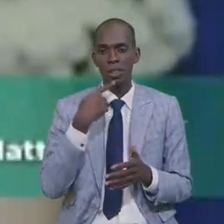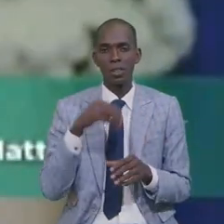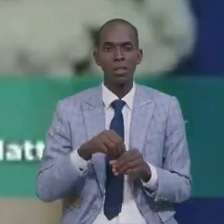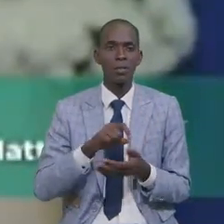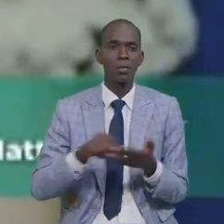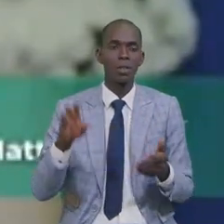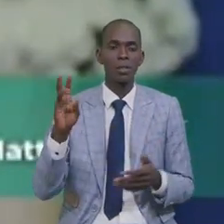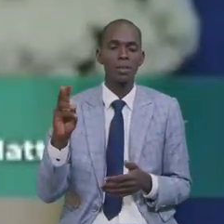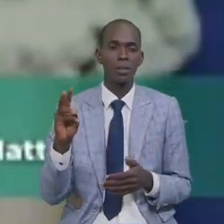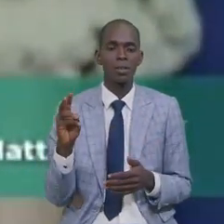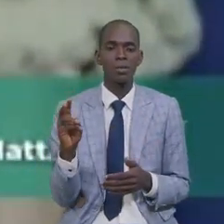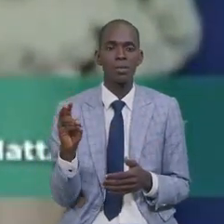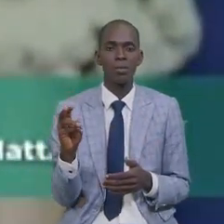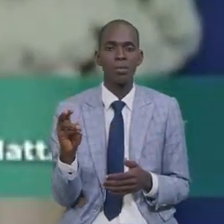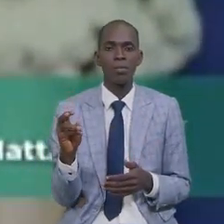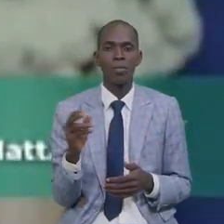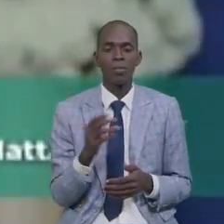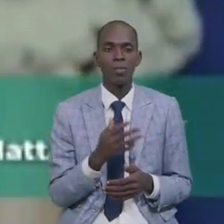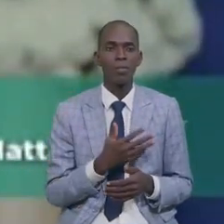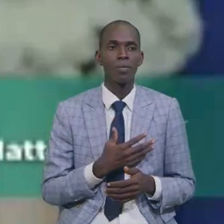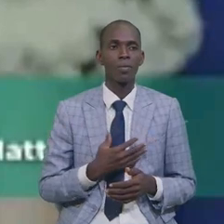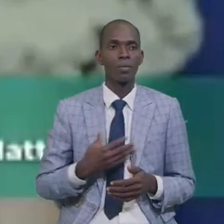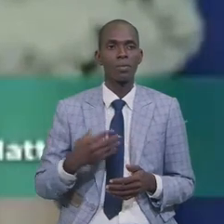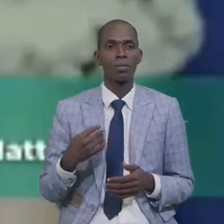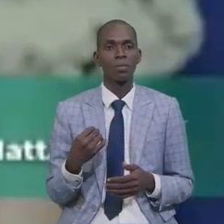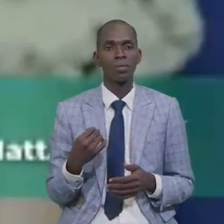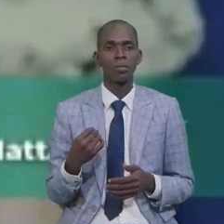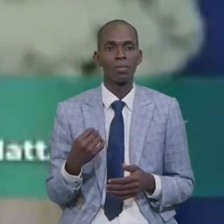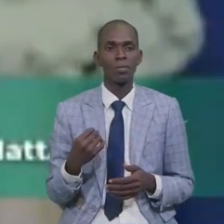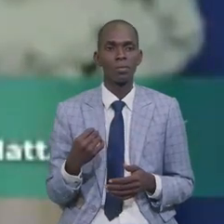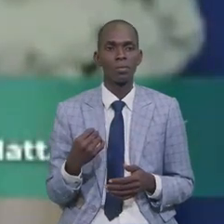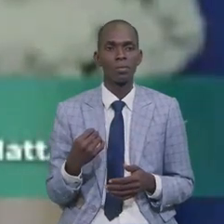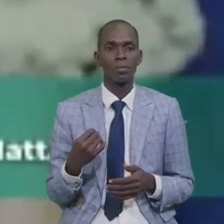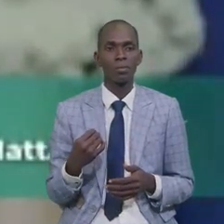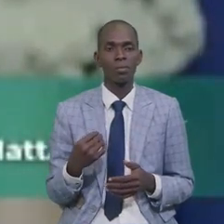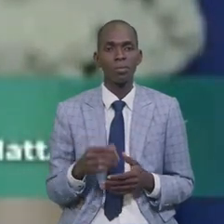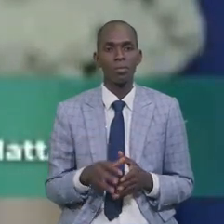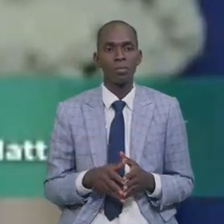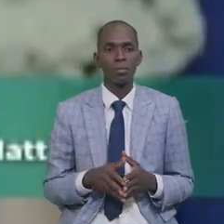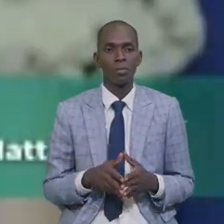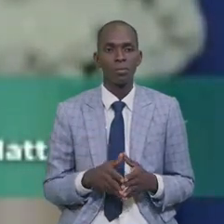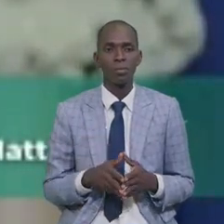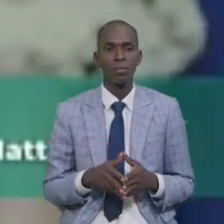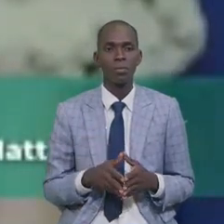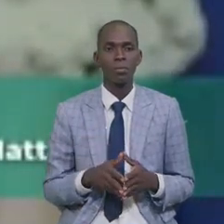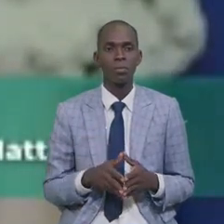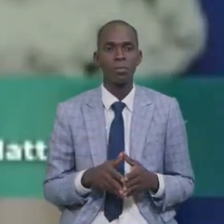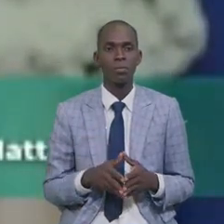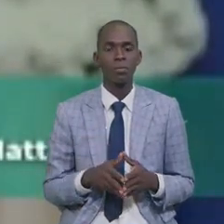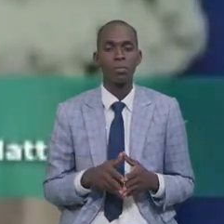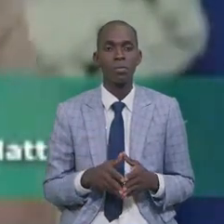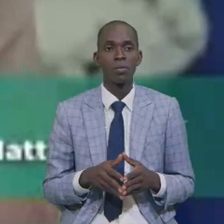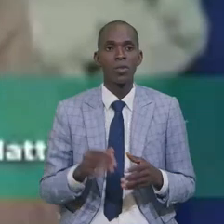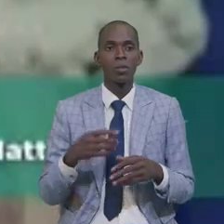Verset 16. Et nous dit, tu oindras aussi Jéhu, fils de Nimshi, pour roi